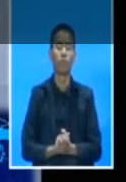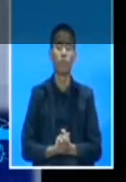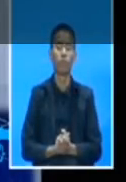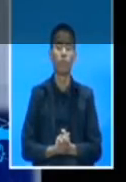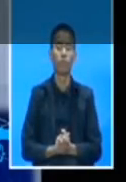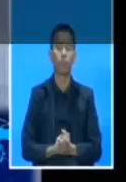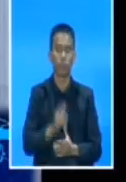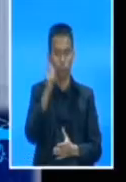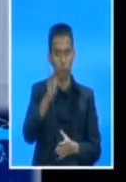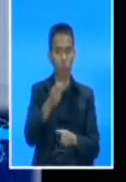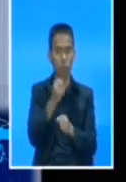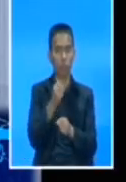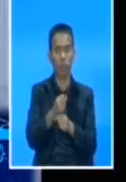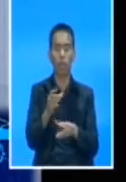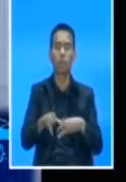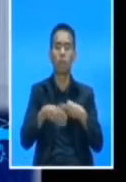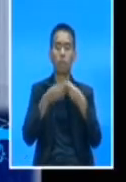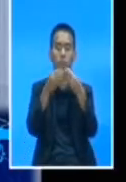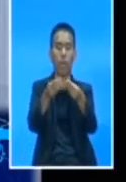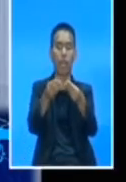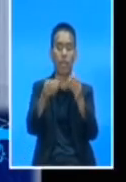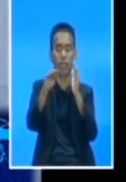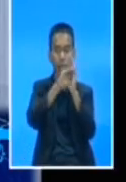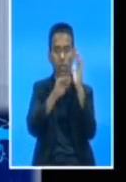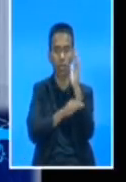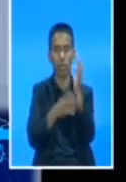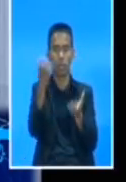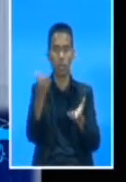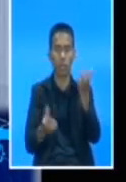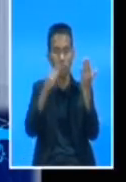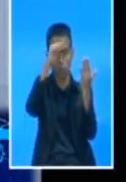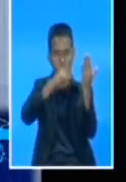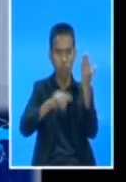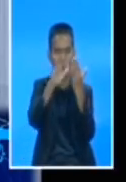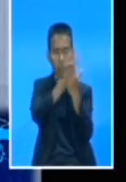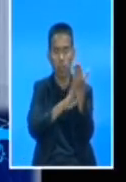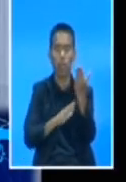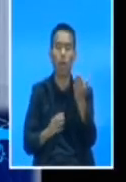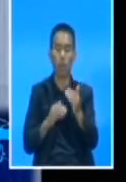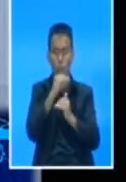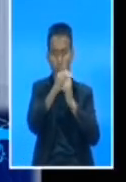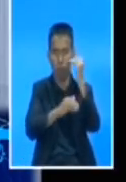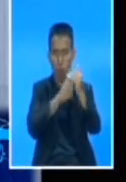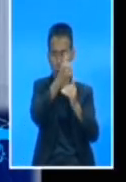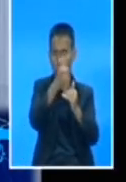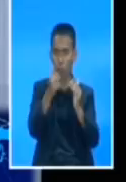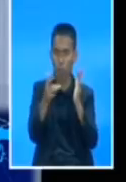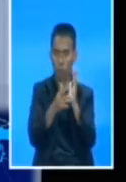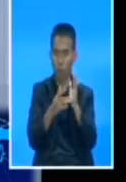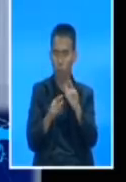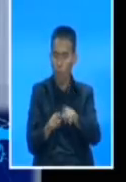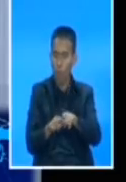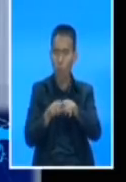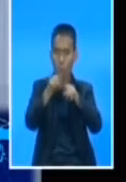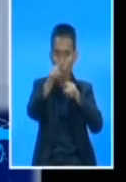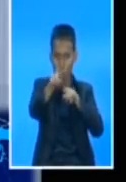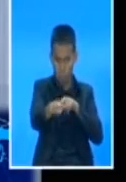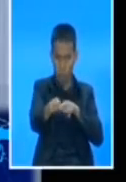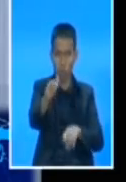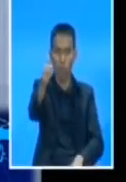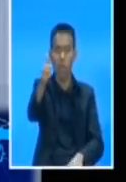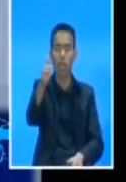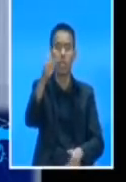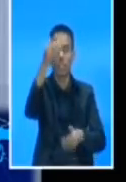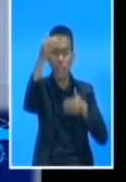จะต้องทำให้กระบวนการยุติธรรมไทยทันสมัยและต้องล้ำหน้านะครับกิจ